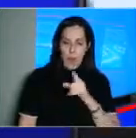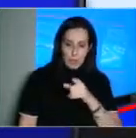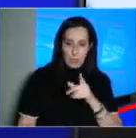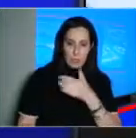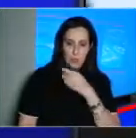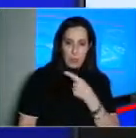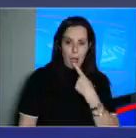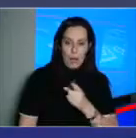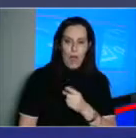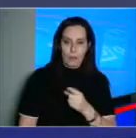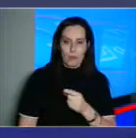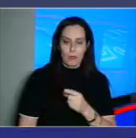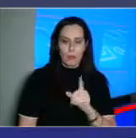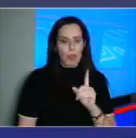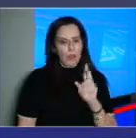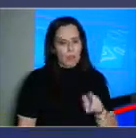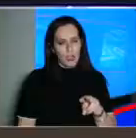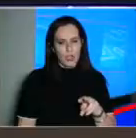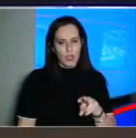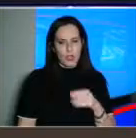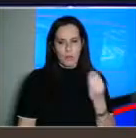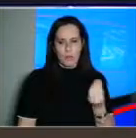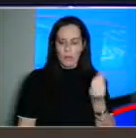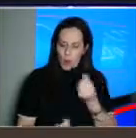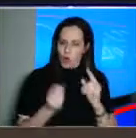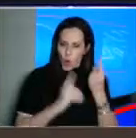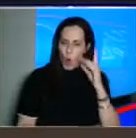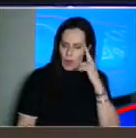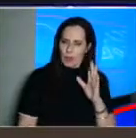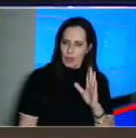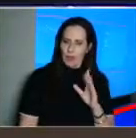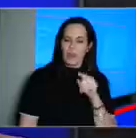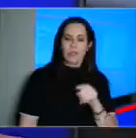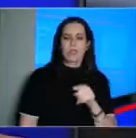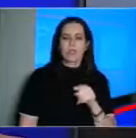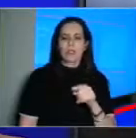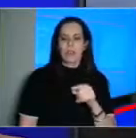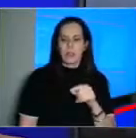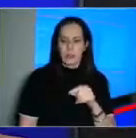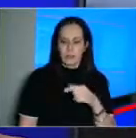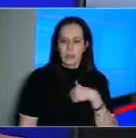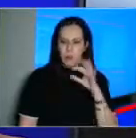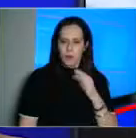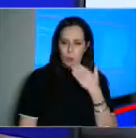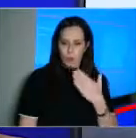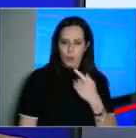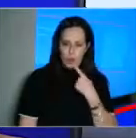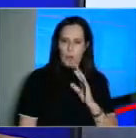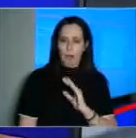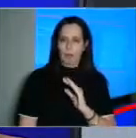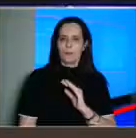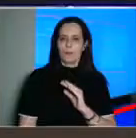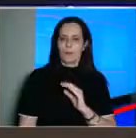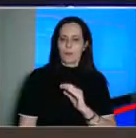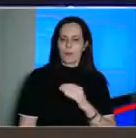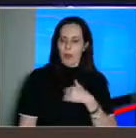יפה, זה יופ אבל יש אקדח מעשן להערכתכם. את יודעת, זה מה זה, אני ממש מודה לך שאמרת את המילה הזאת,